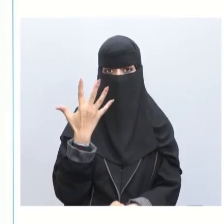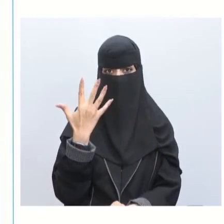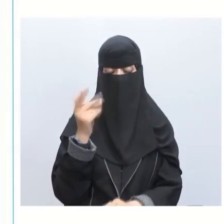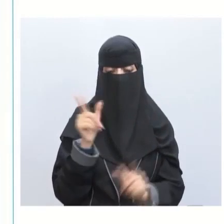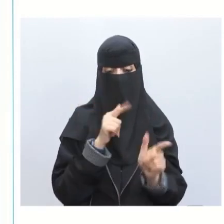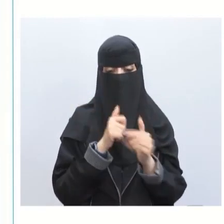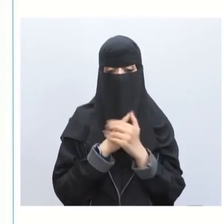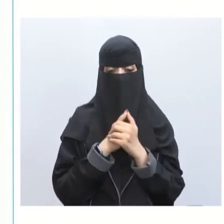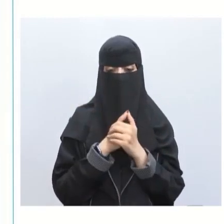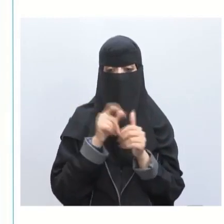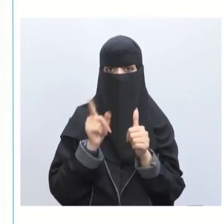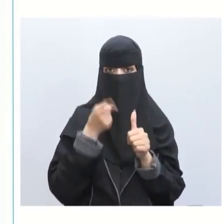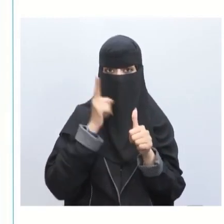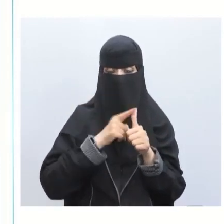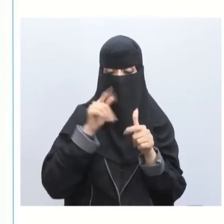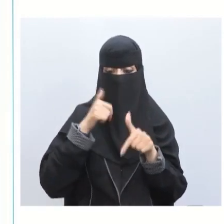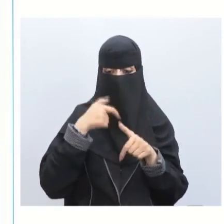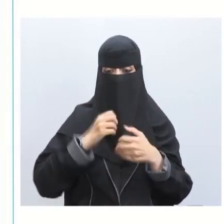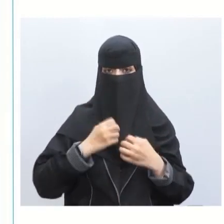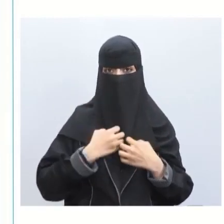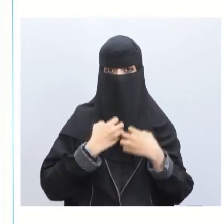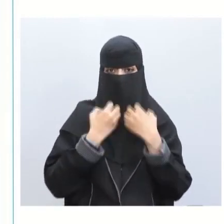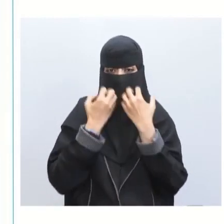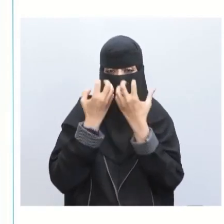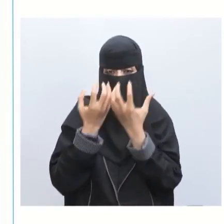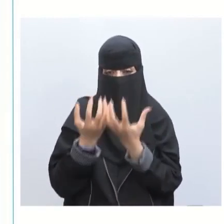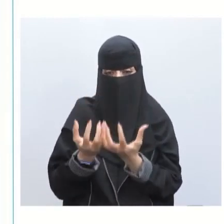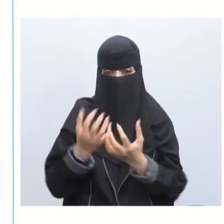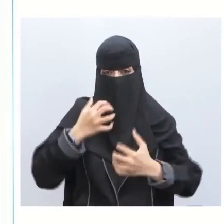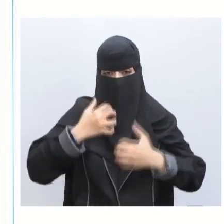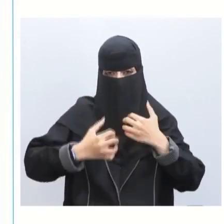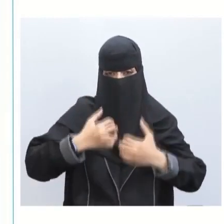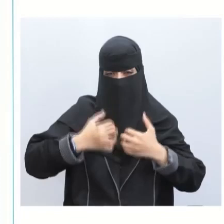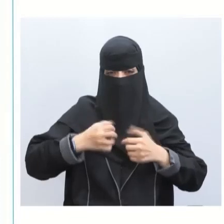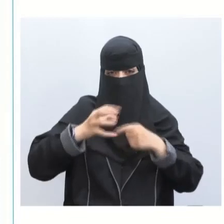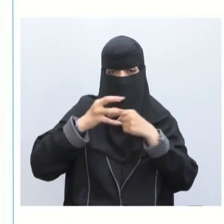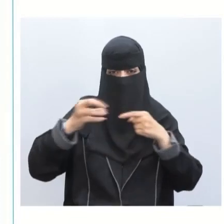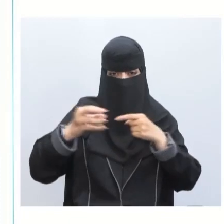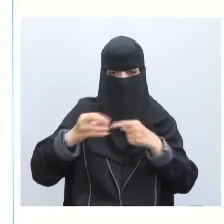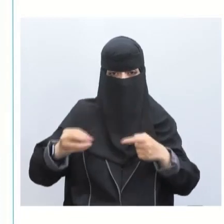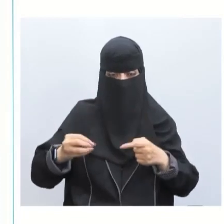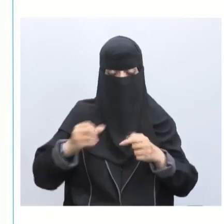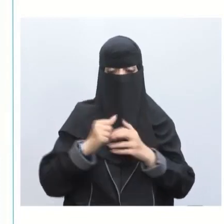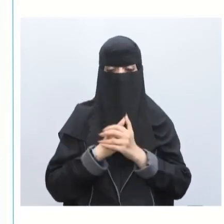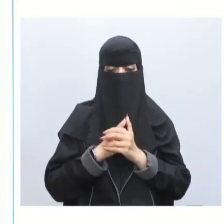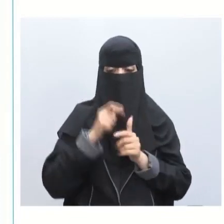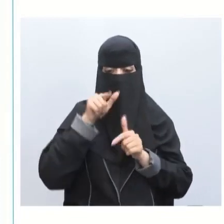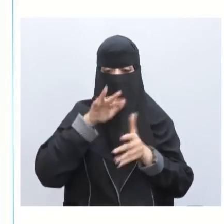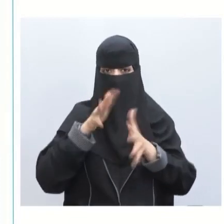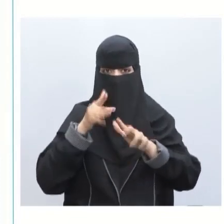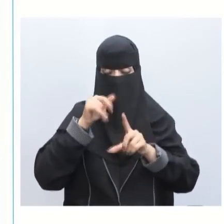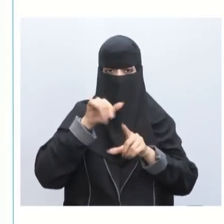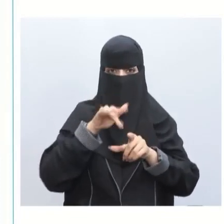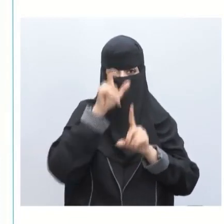والخامس الاول تفريغ المشاعر السلبيه يلج جا بعض